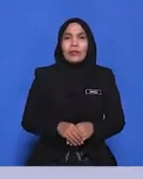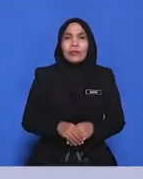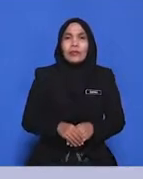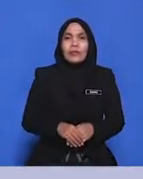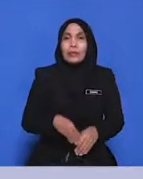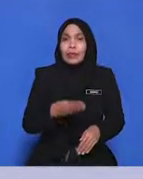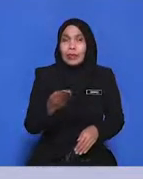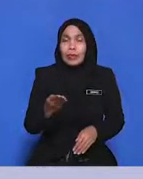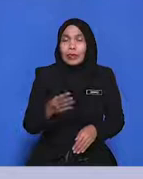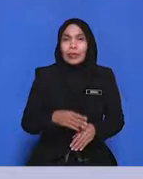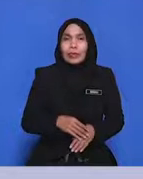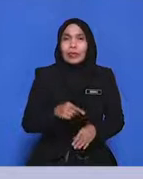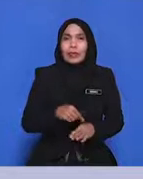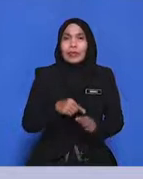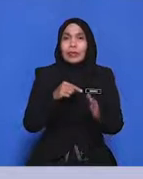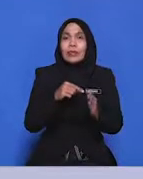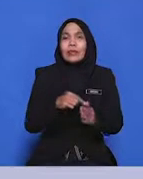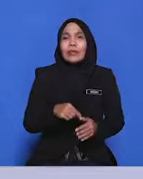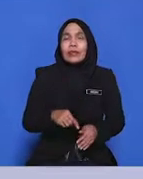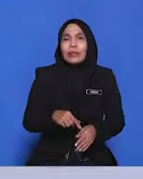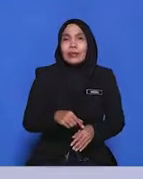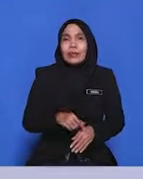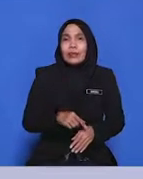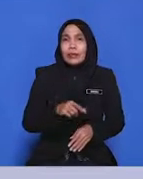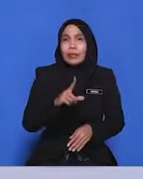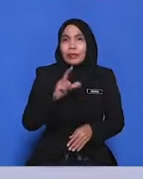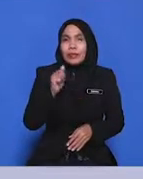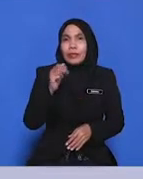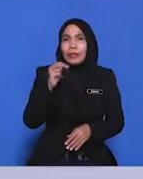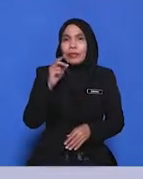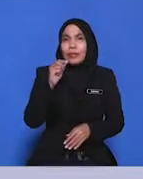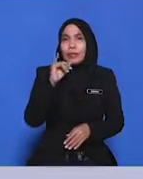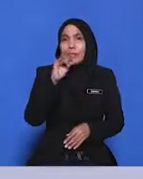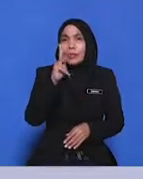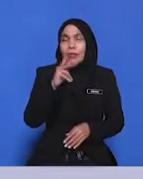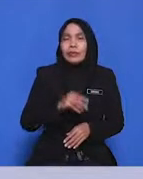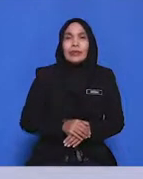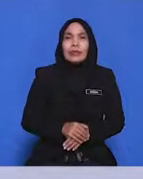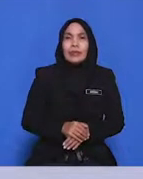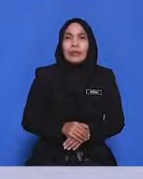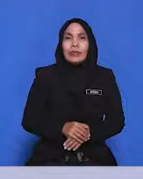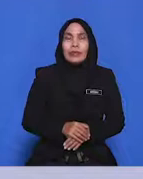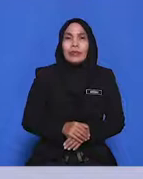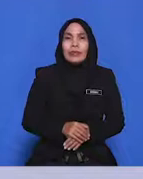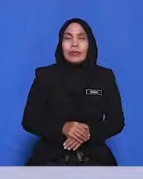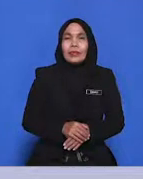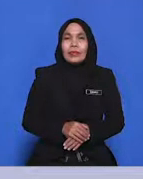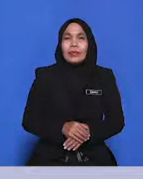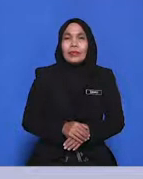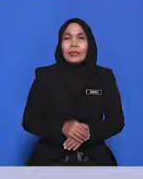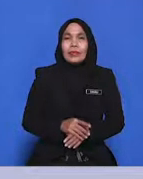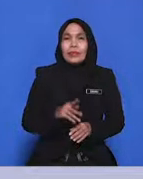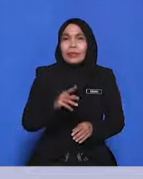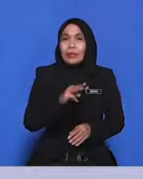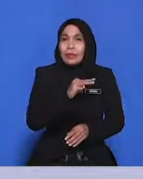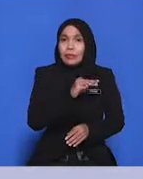dilantik sebagai anggota Majlis Al-Ma'arif, iaitu Kementerian Pendidikan di Istanbul,